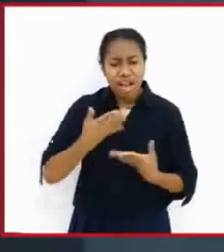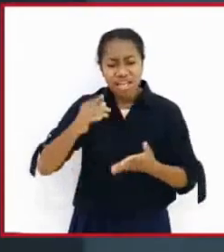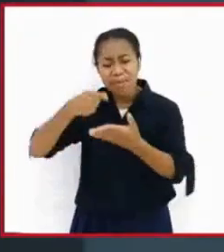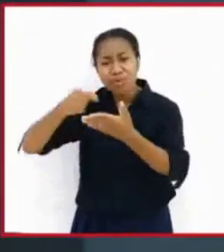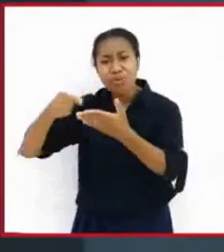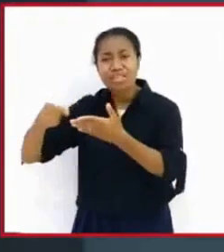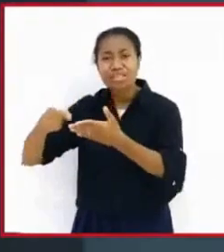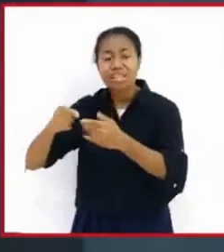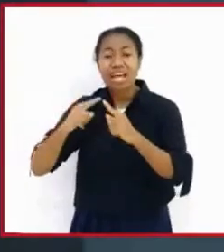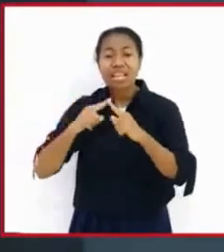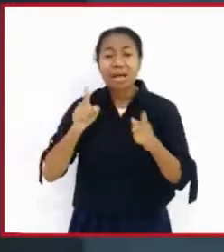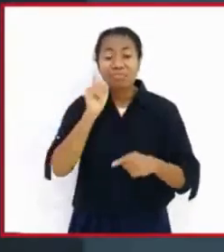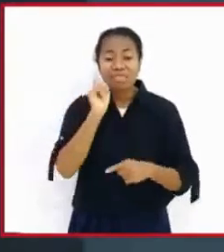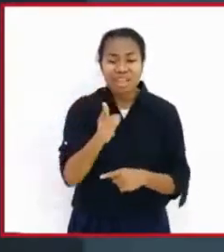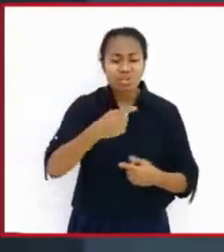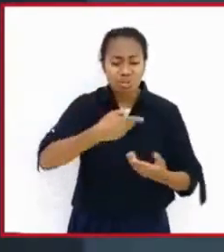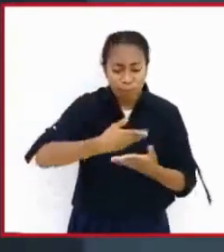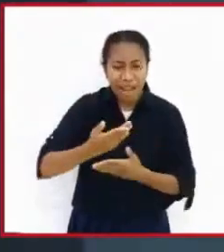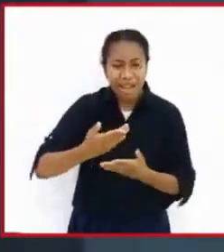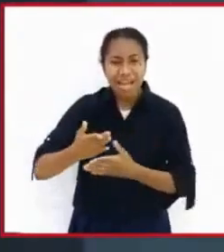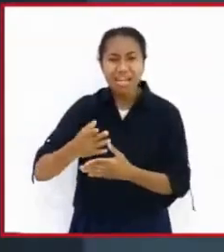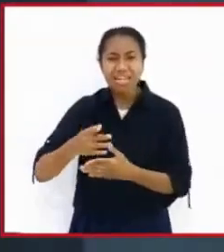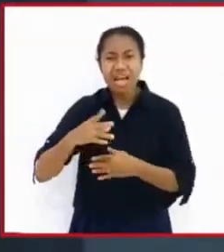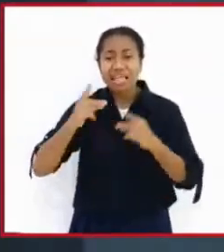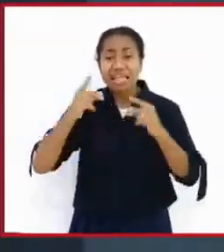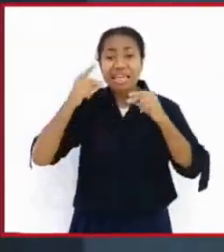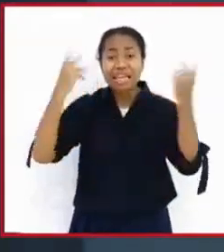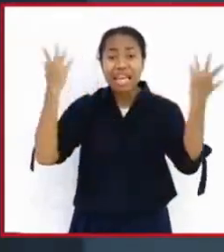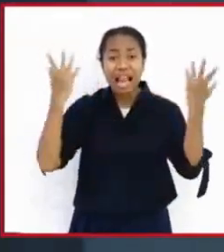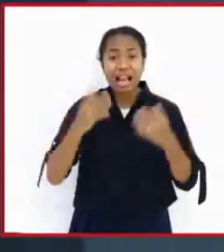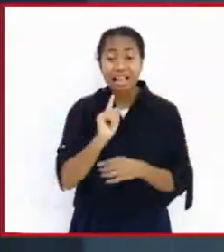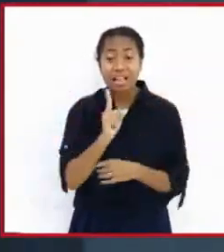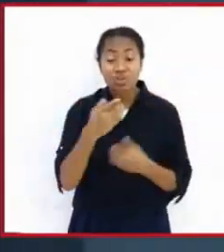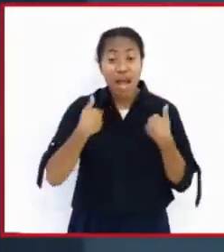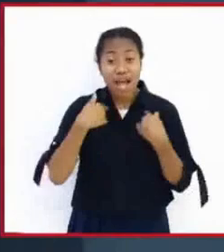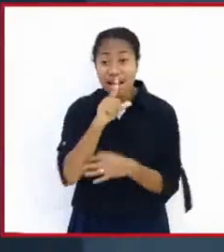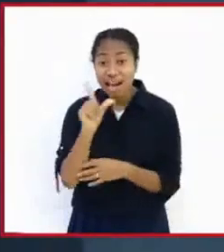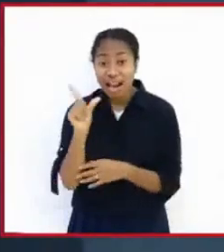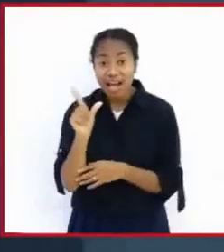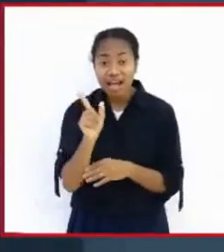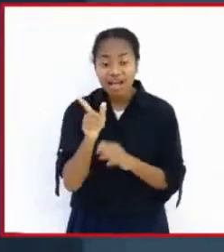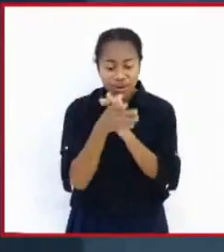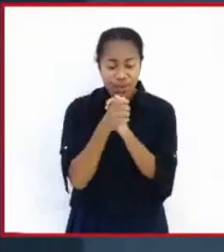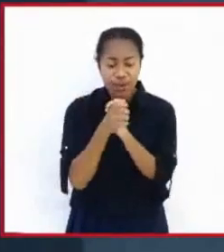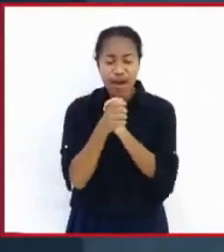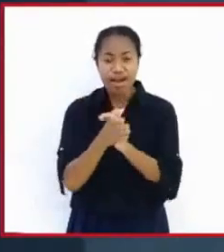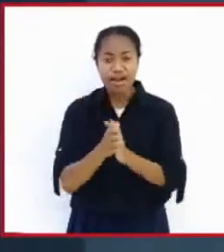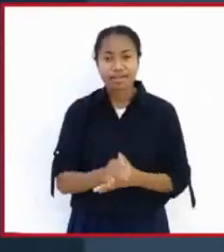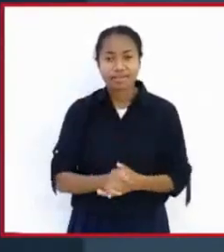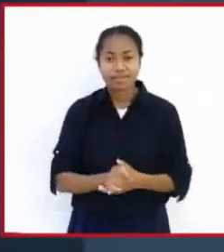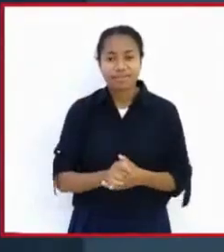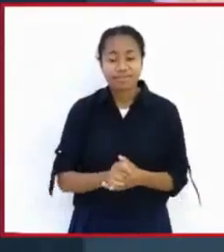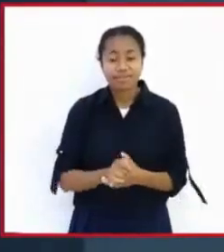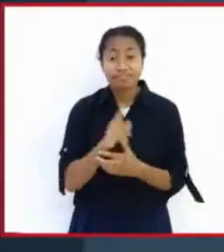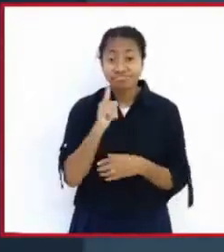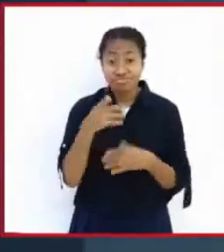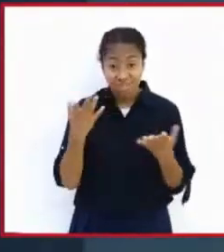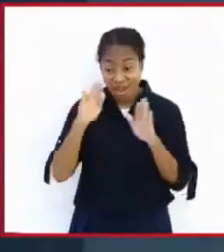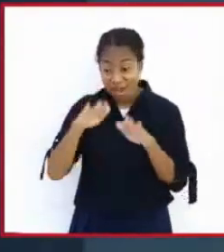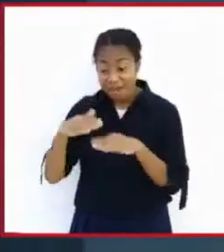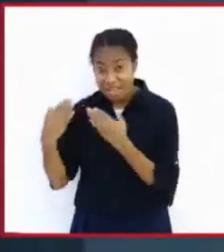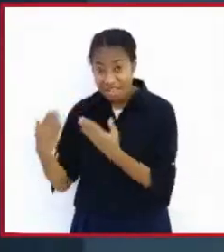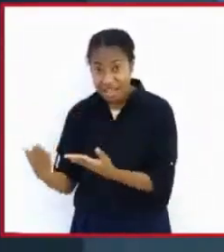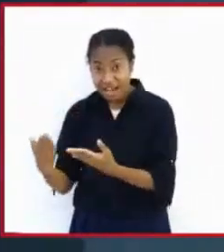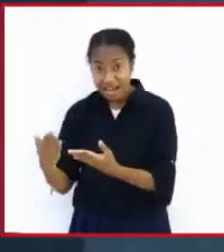tapi satu pelayanan yang terkenal dari tujuan itu adalah doa begitu diamati